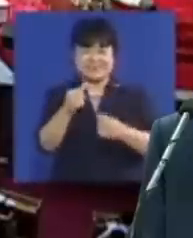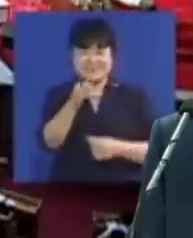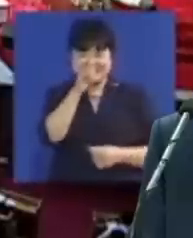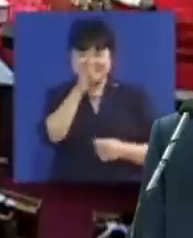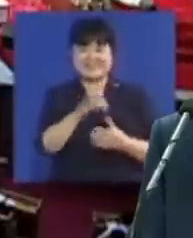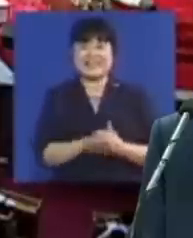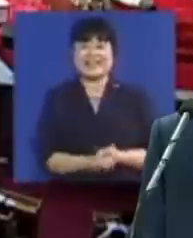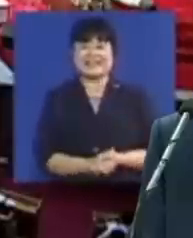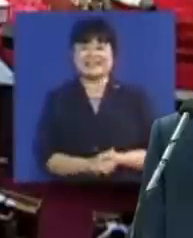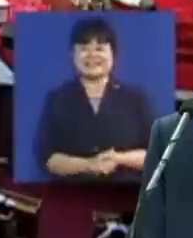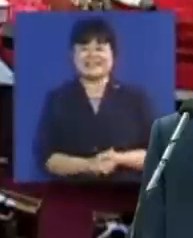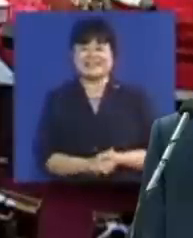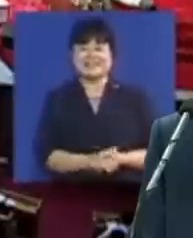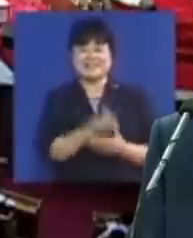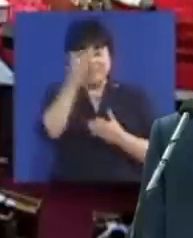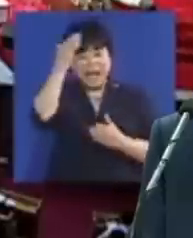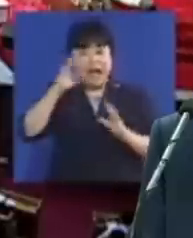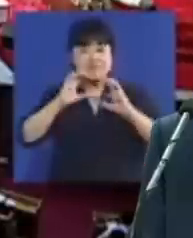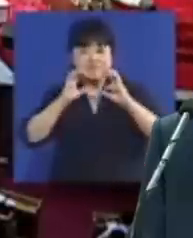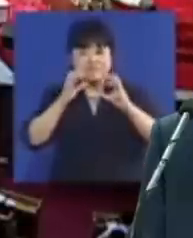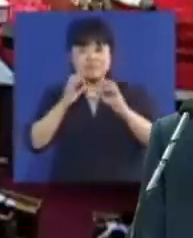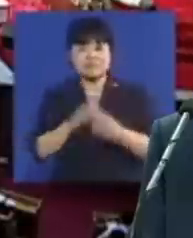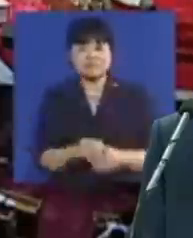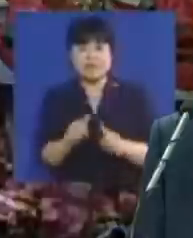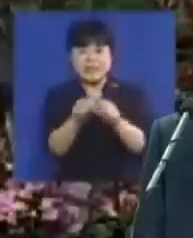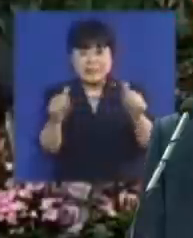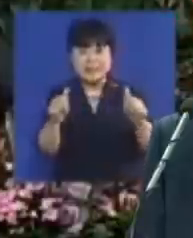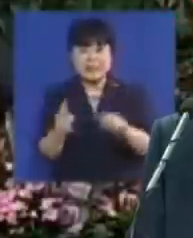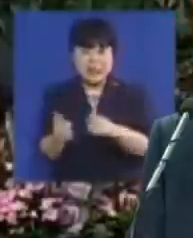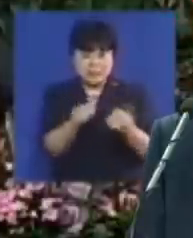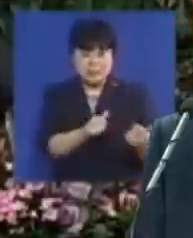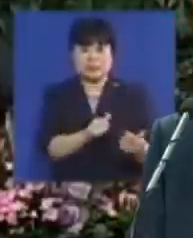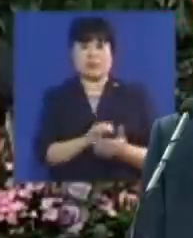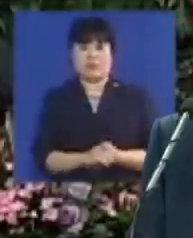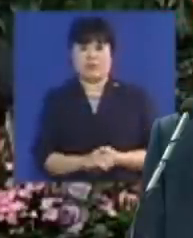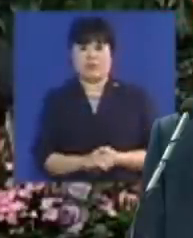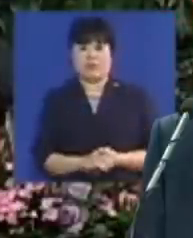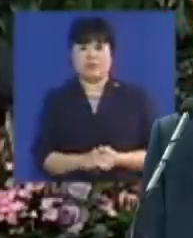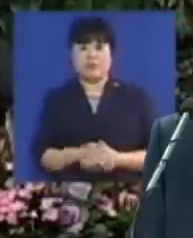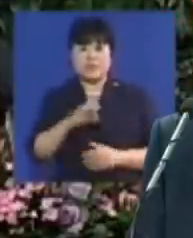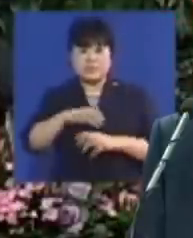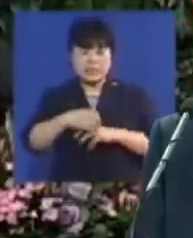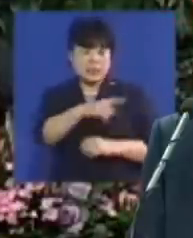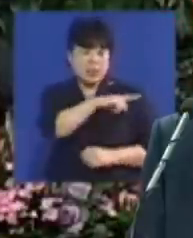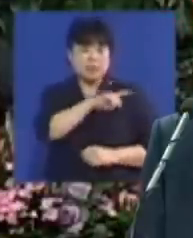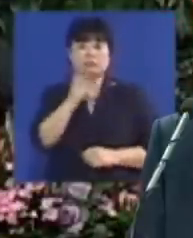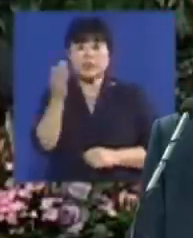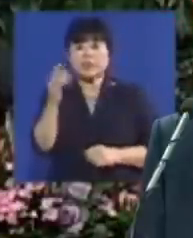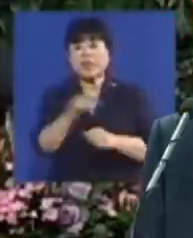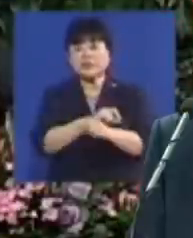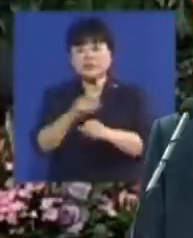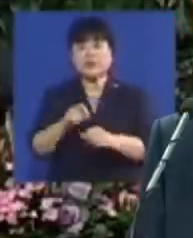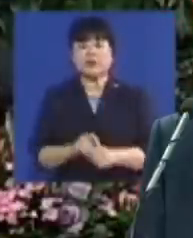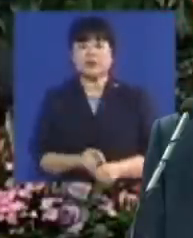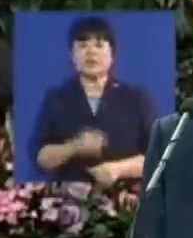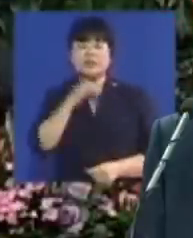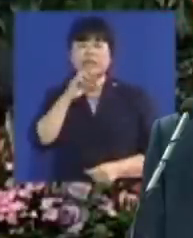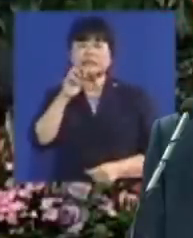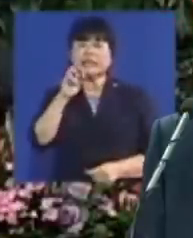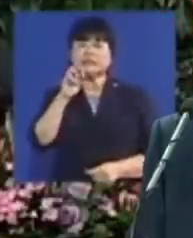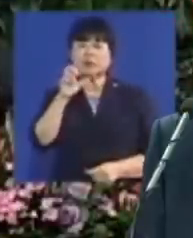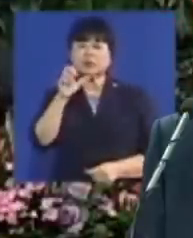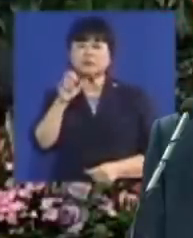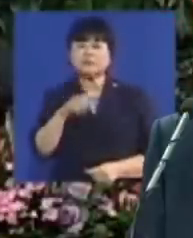것입니다. 우리나라 중년 남자 사망률은 세계에서 가장 높습니다. 특별히 40에서